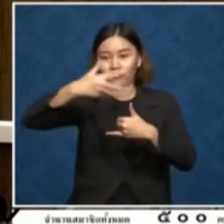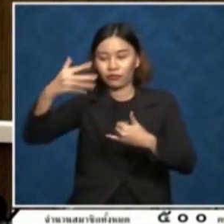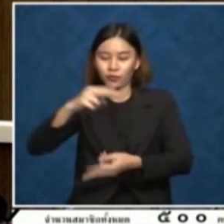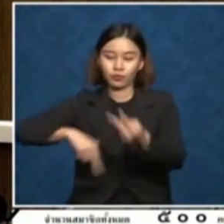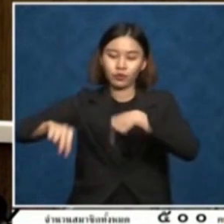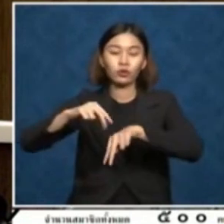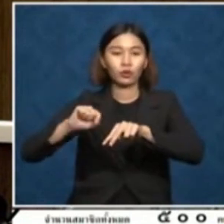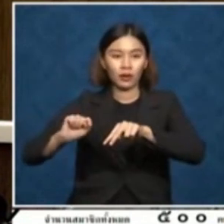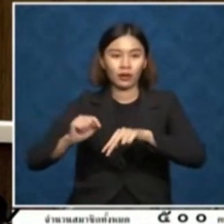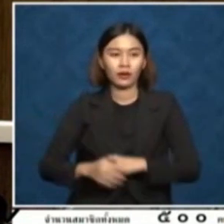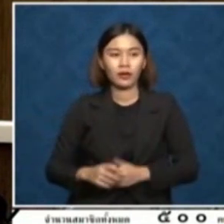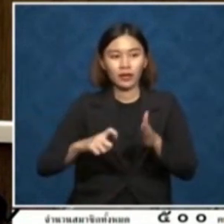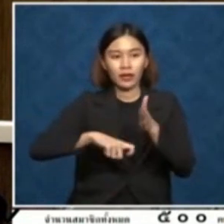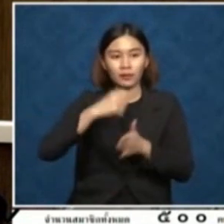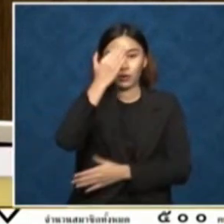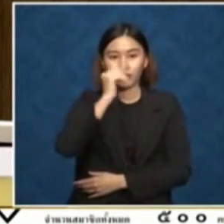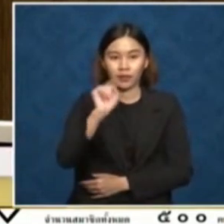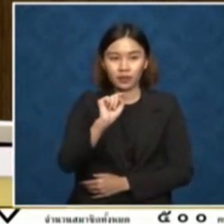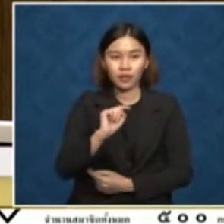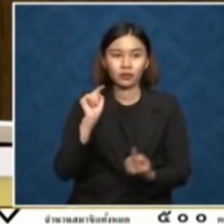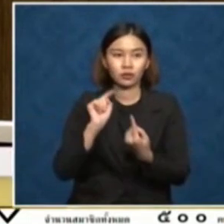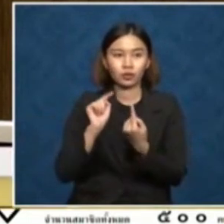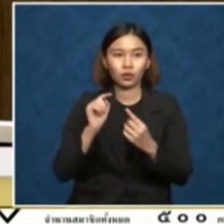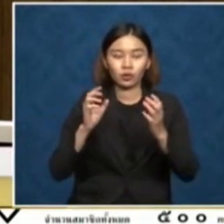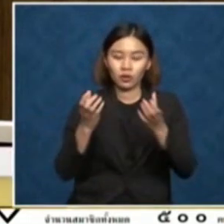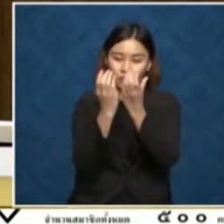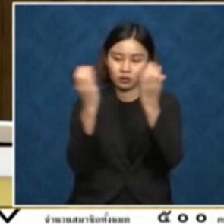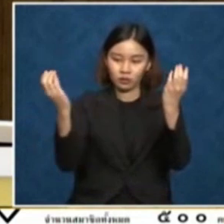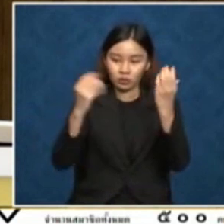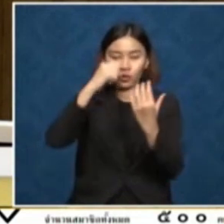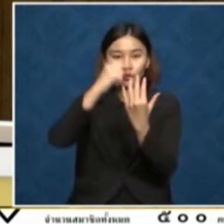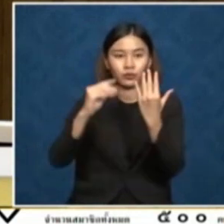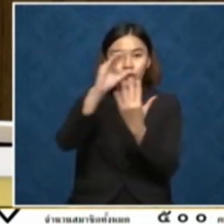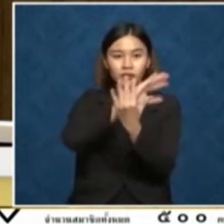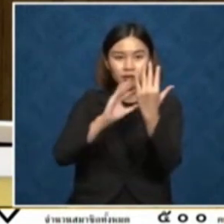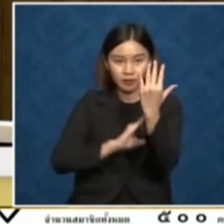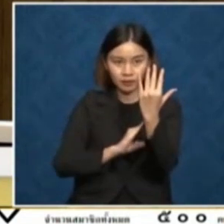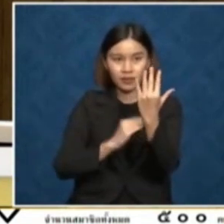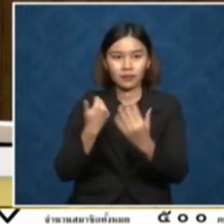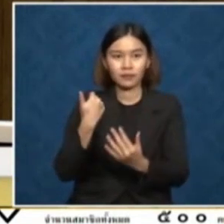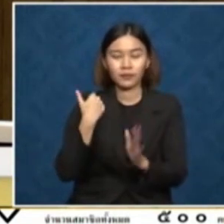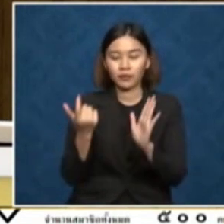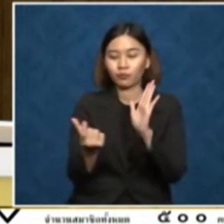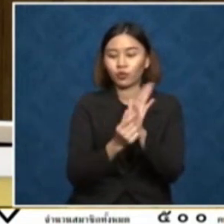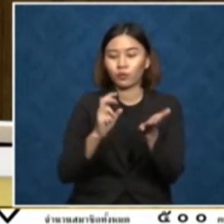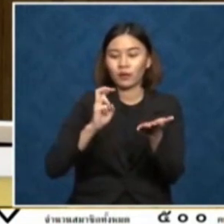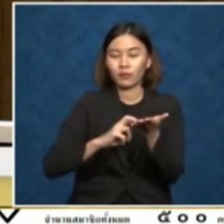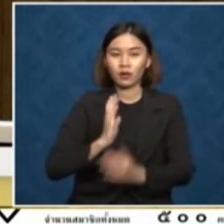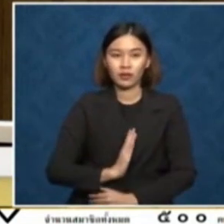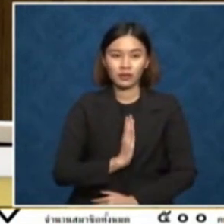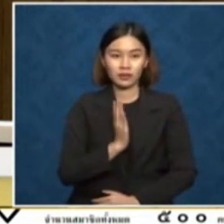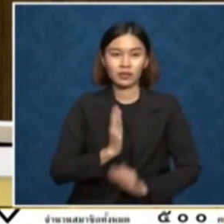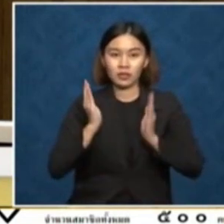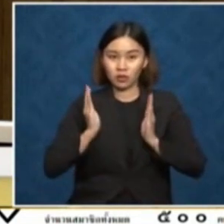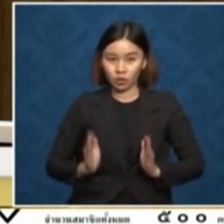ายทางเพศค่ะเหตุผลคือโดยที่รัฐธรรมนูญแห่งราชอาณาจักรไทยได้บัญญัติรับรองศักดิ์ศรี